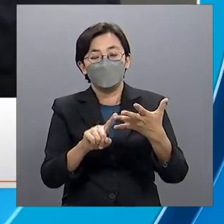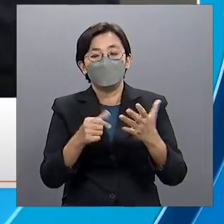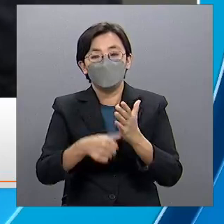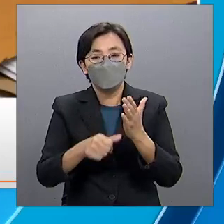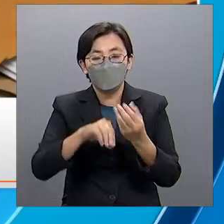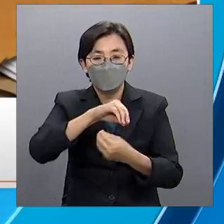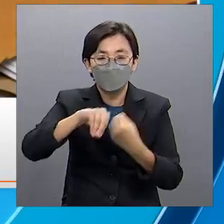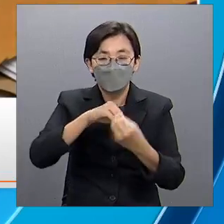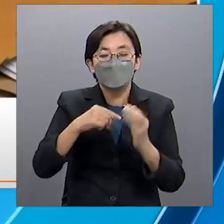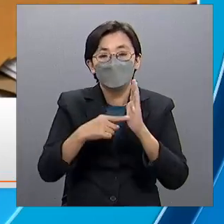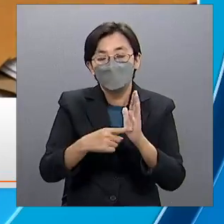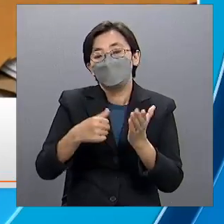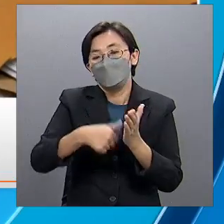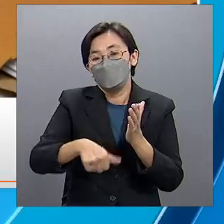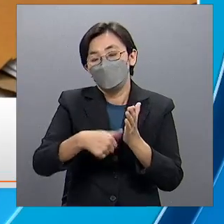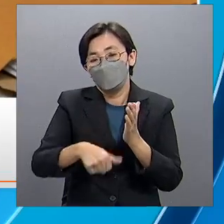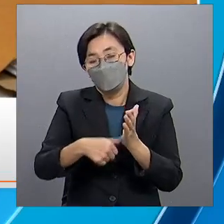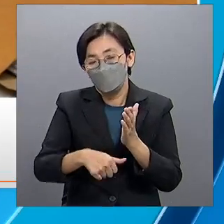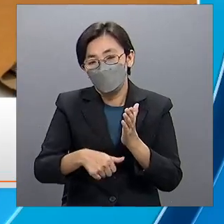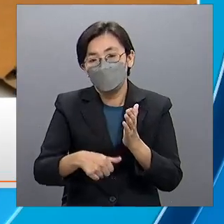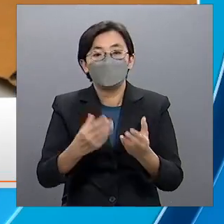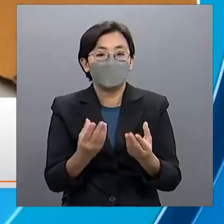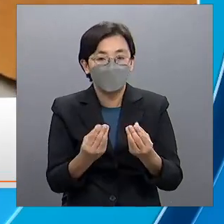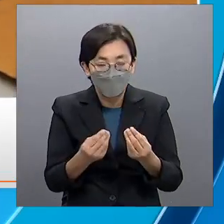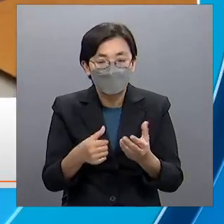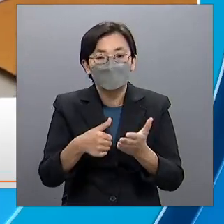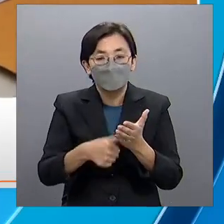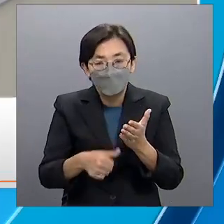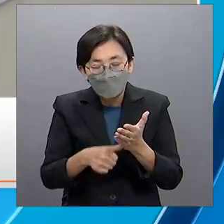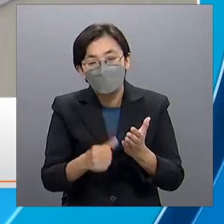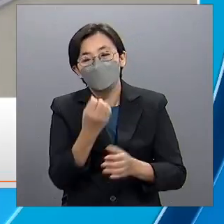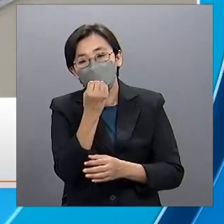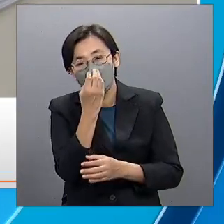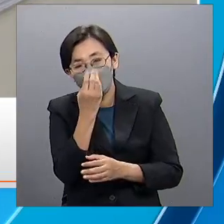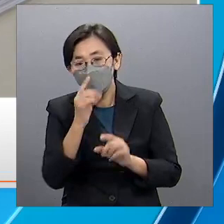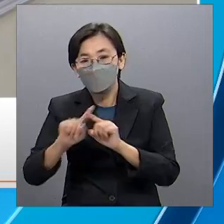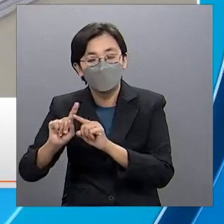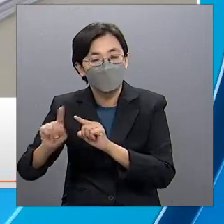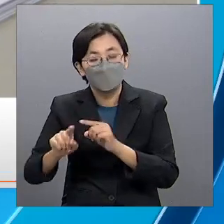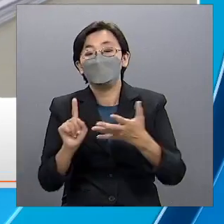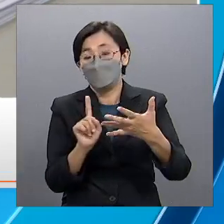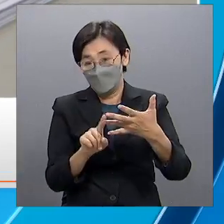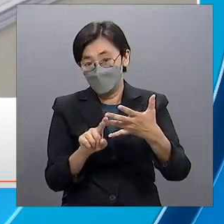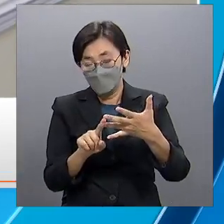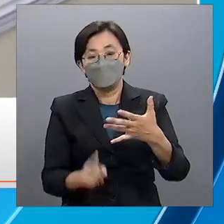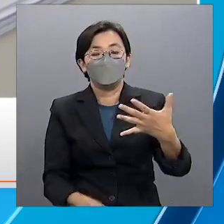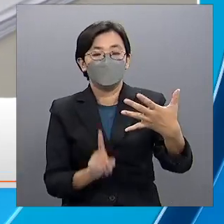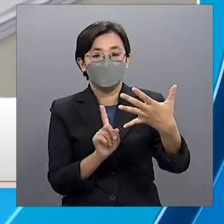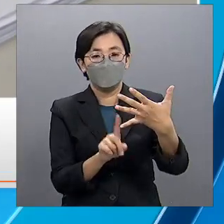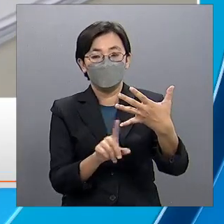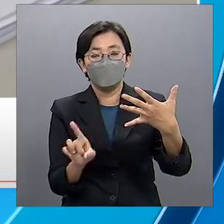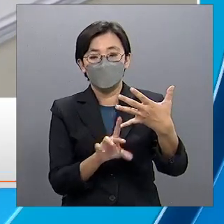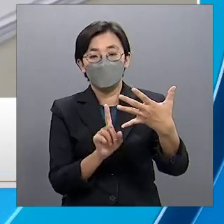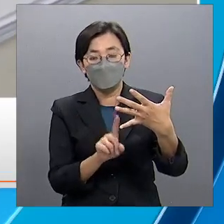าษีเกี่ยวกับที่ดินหรือดอกเบี้ยอะไรที่เราจะต้องเสียภาษีธุรกิจเฉพาะนะคะแล้วก็อีกอันสุดท้ายก็คืออากรสแต